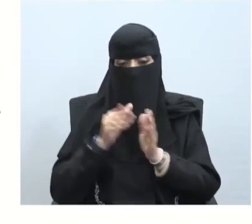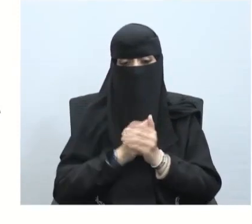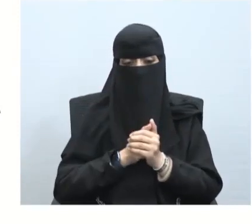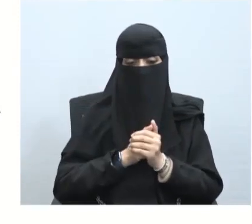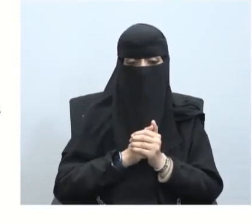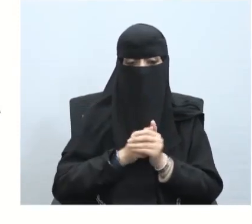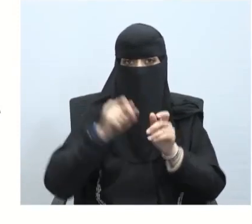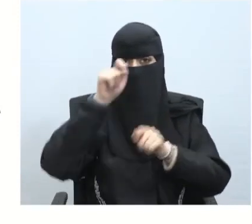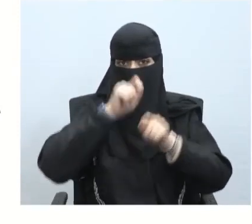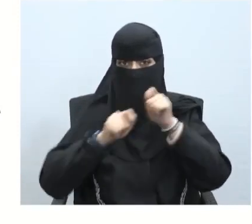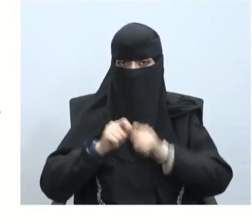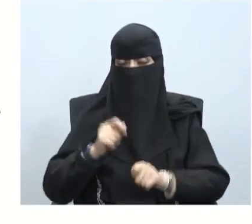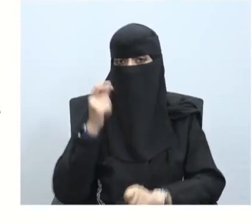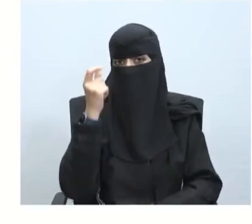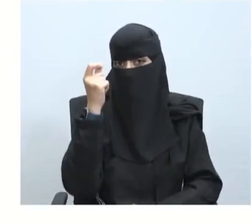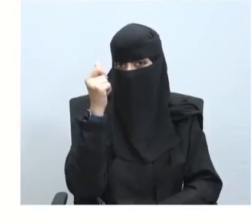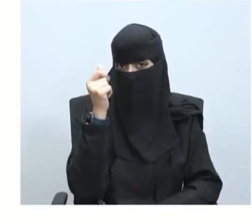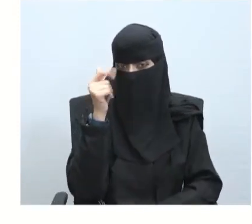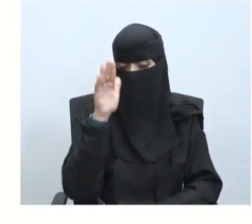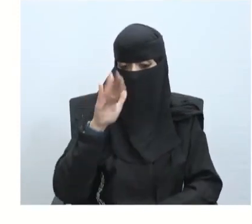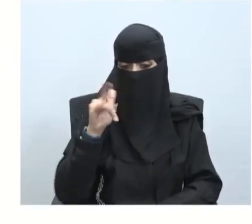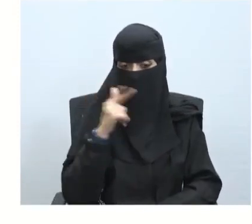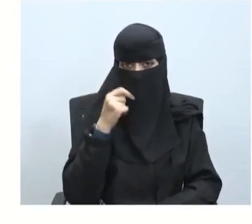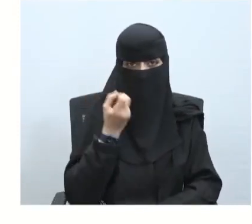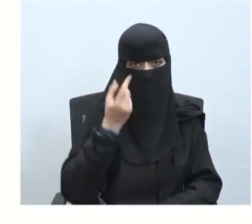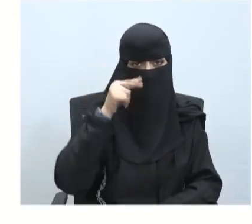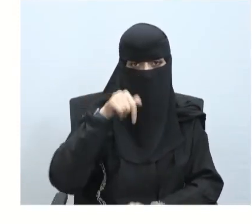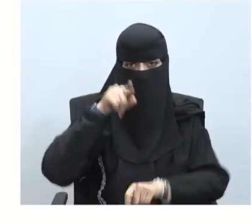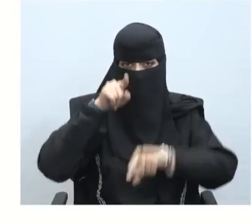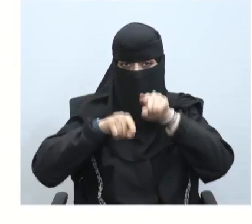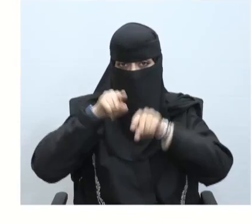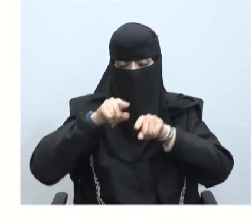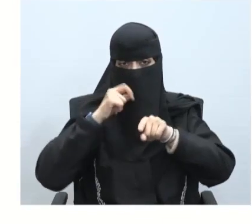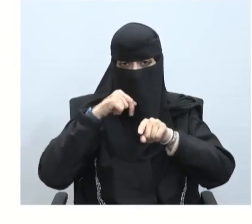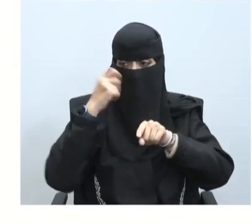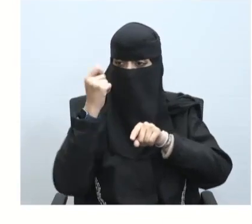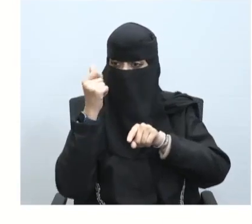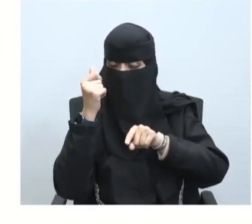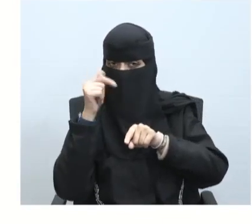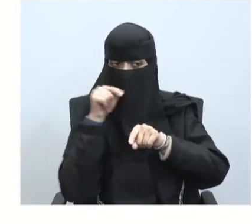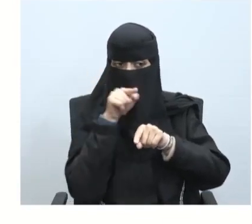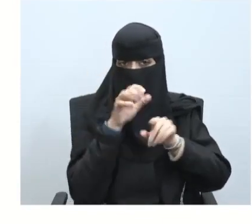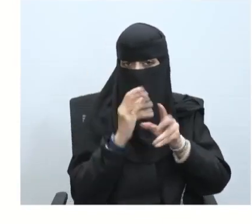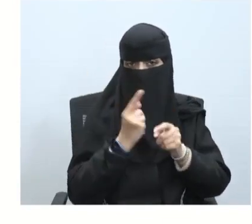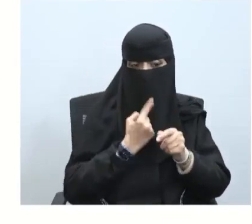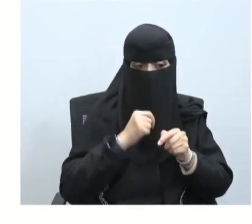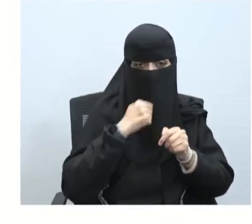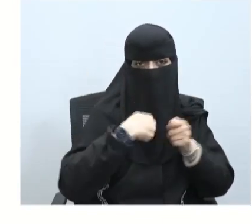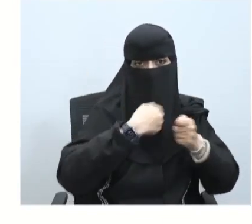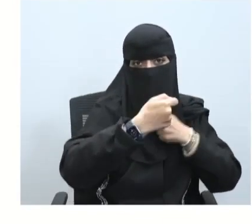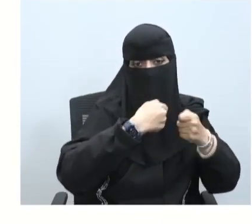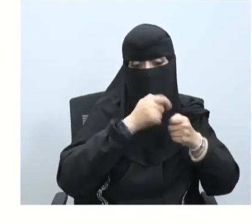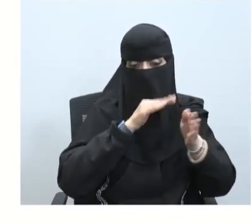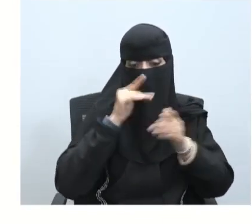استعمال النقود اذا فكره الدرس ابنائي وبناتي اقارن قيم النقود باسعار السلع